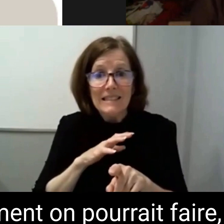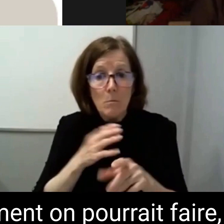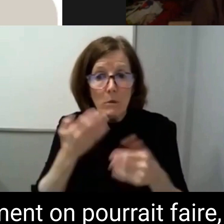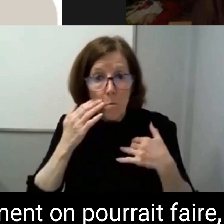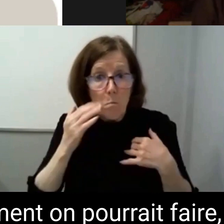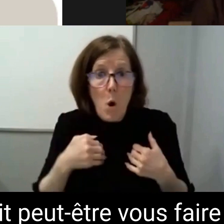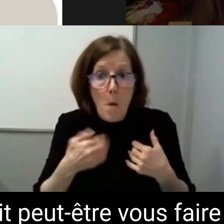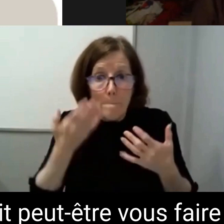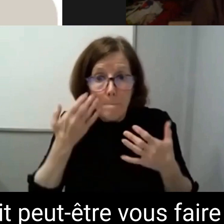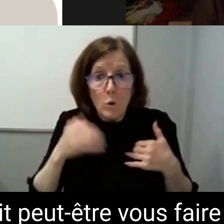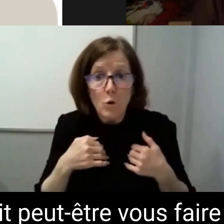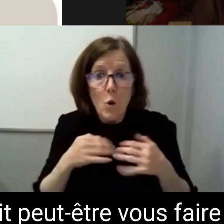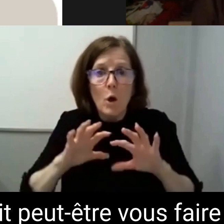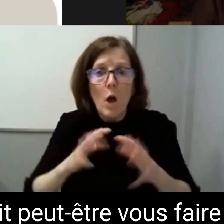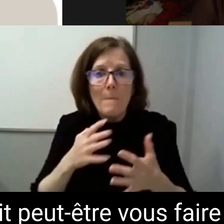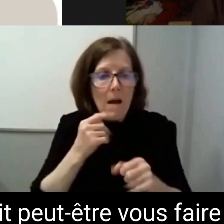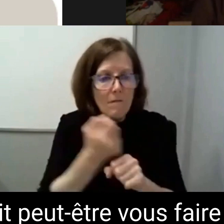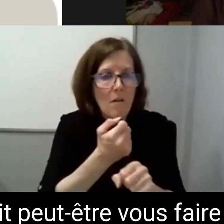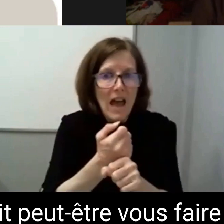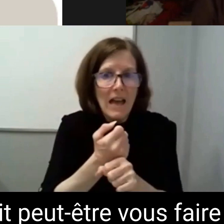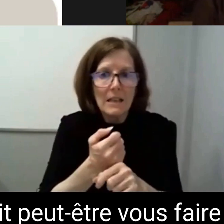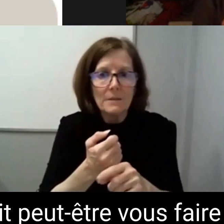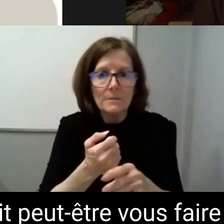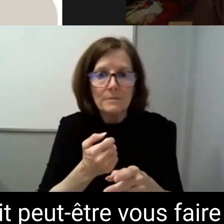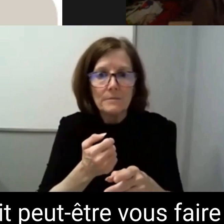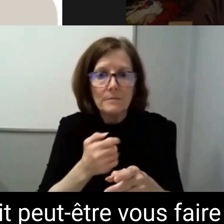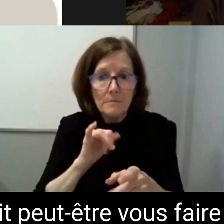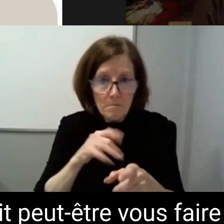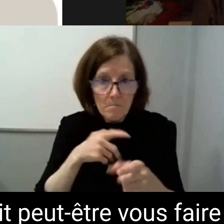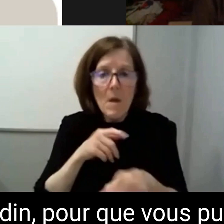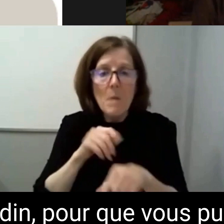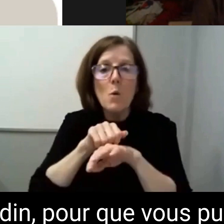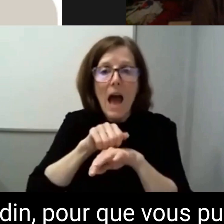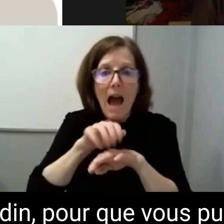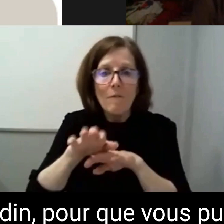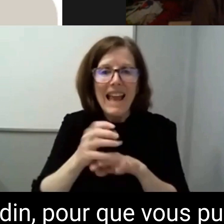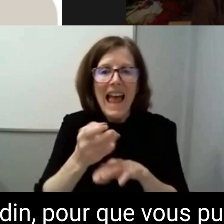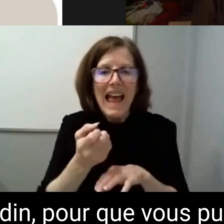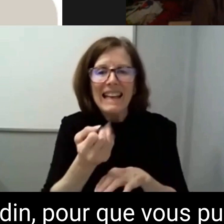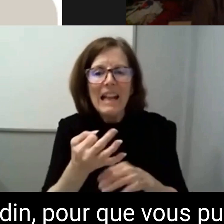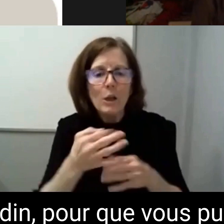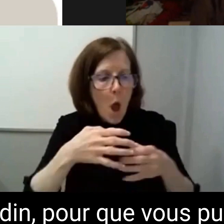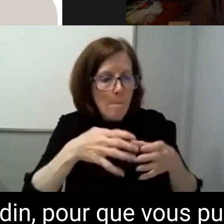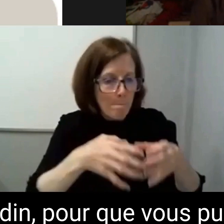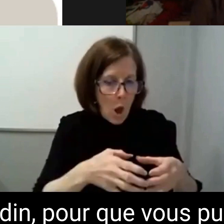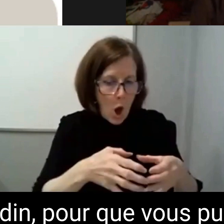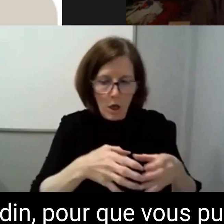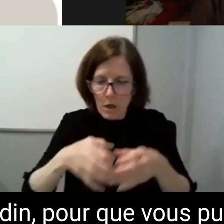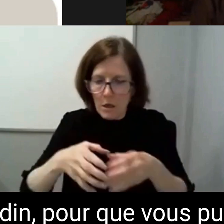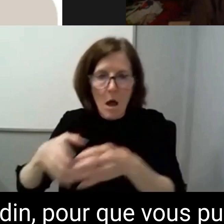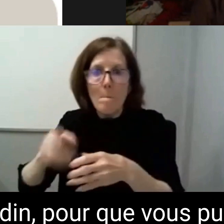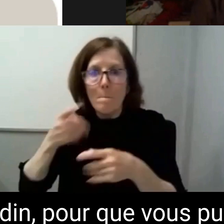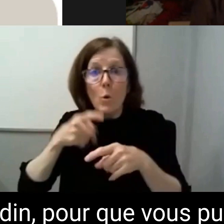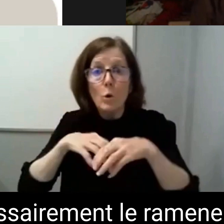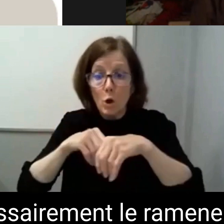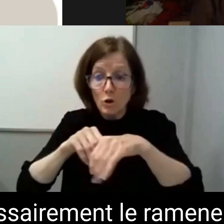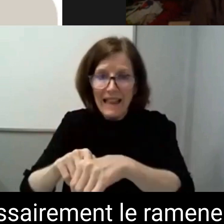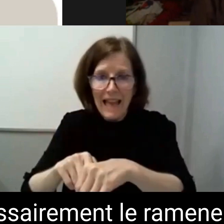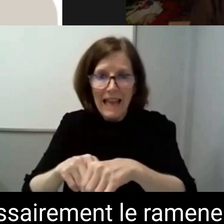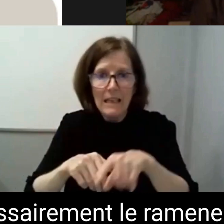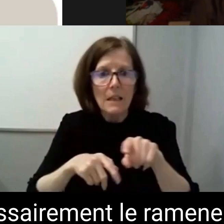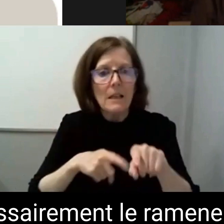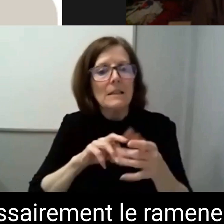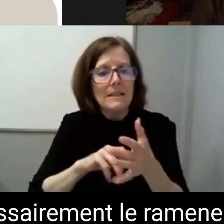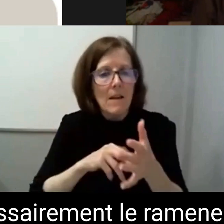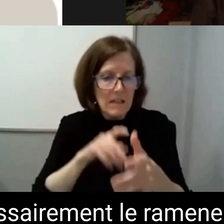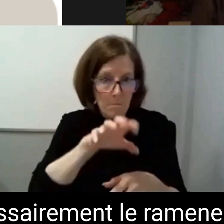seulement on pourrait peut-être vous faire parvenir quelques blocs pour le jardin pour que vous puissiez vous faire la main sans nécessairement